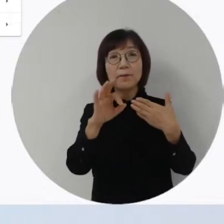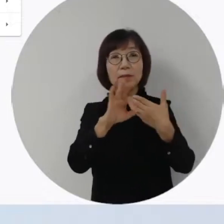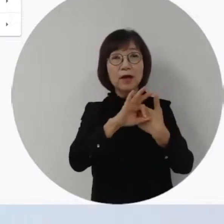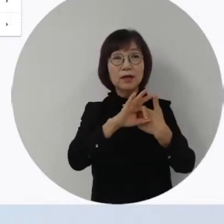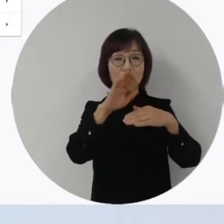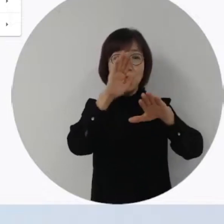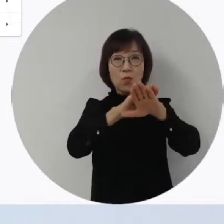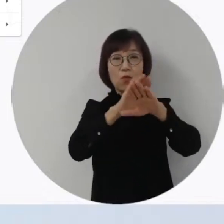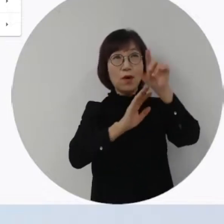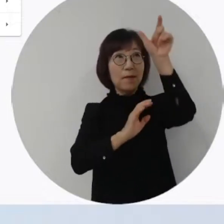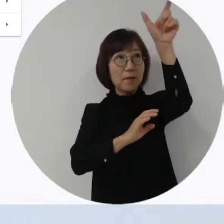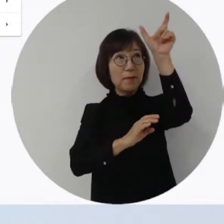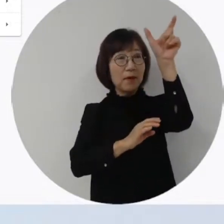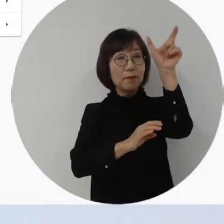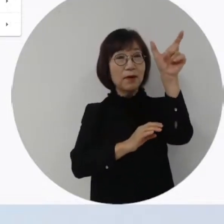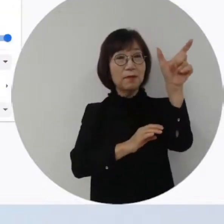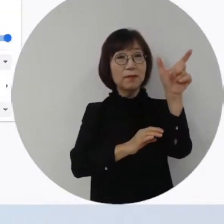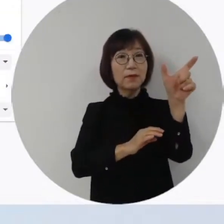모양에서